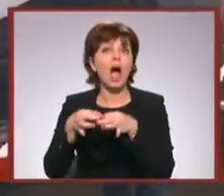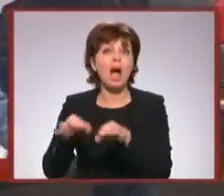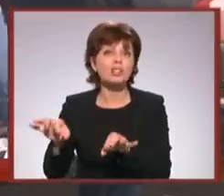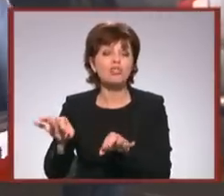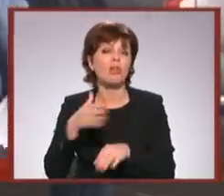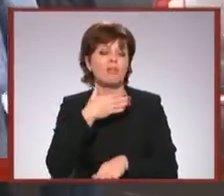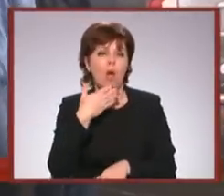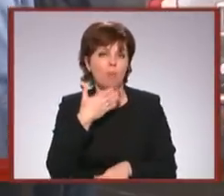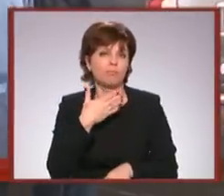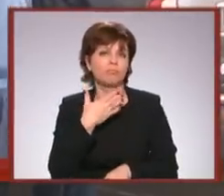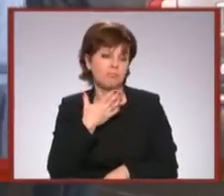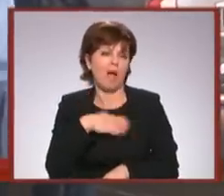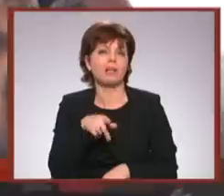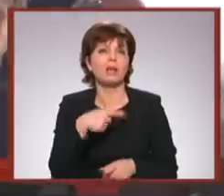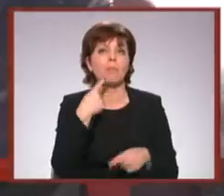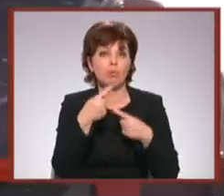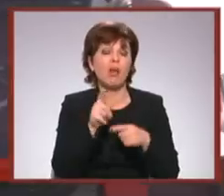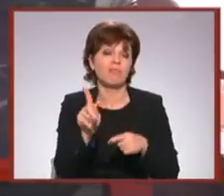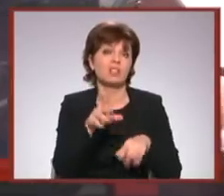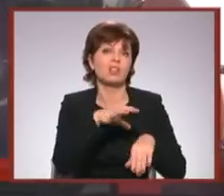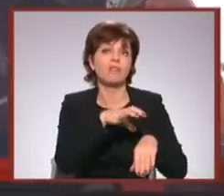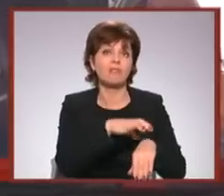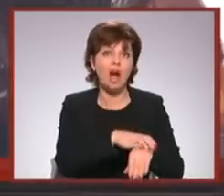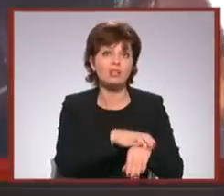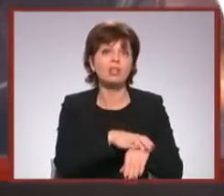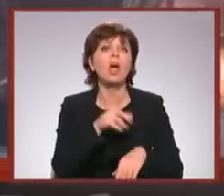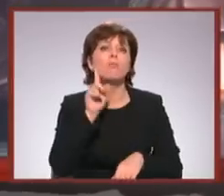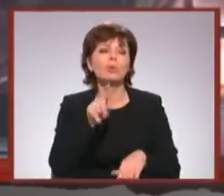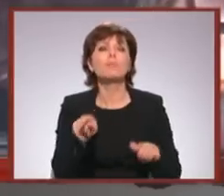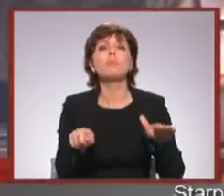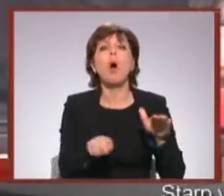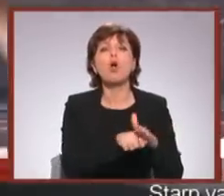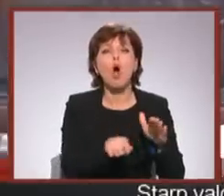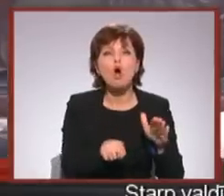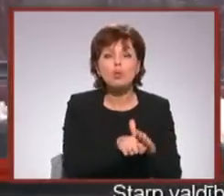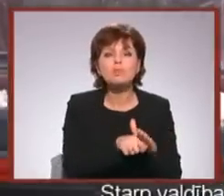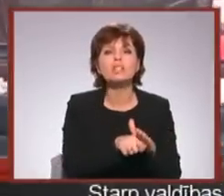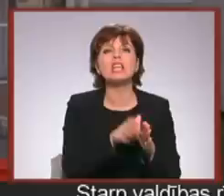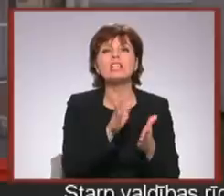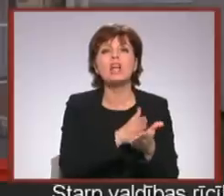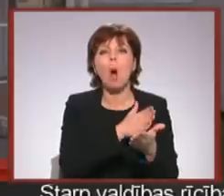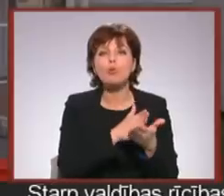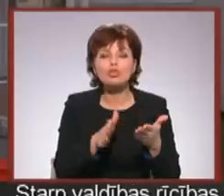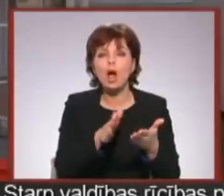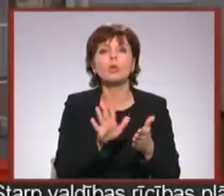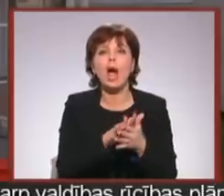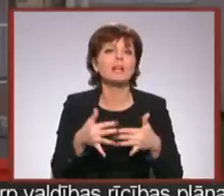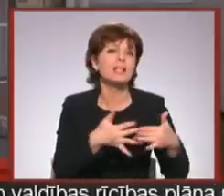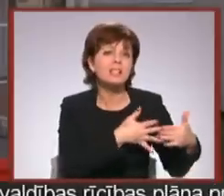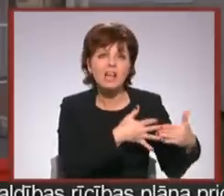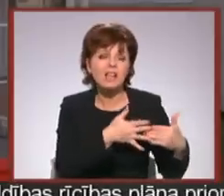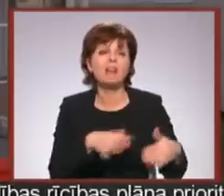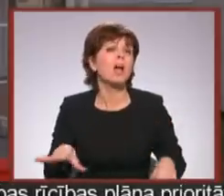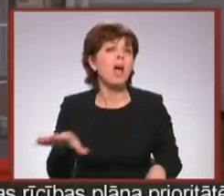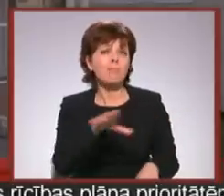nav patīkami runāt, tomēr fakts paliek fakts. Par korupcijas izkaušanu tur cīnās visā Latvijā, tas arī pie mums risks